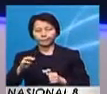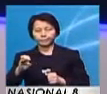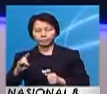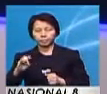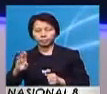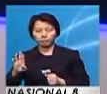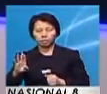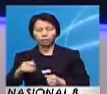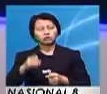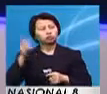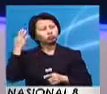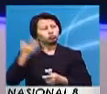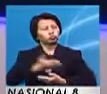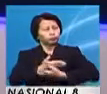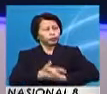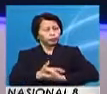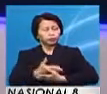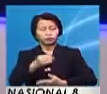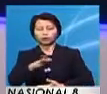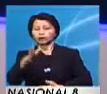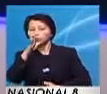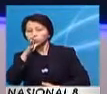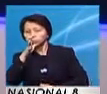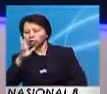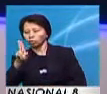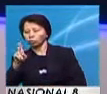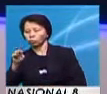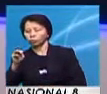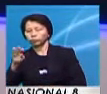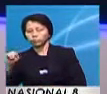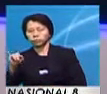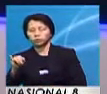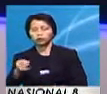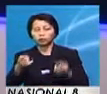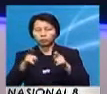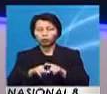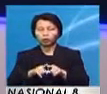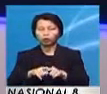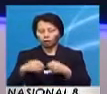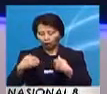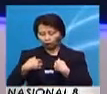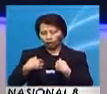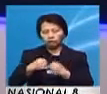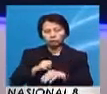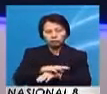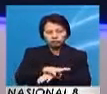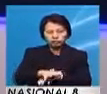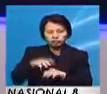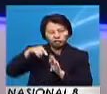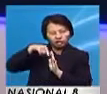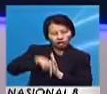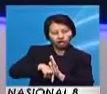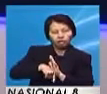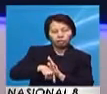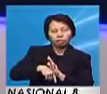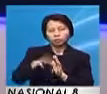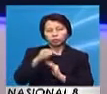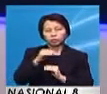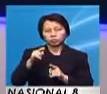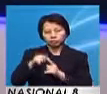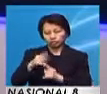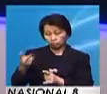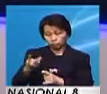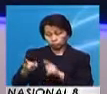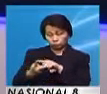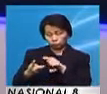yang ketika itu masih bayi dan ibunya Umi Rashidah. Peristiwa itu pastinya meninggalkan kesan yang mendalam. Bukan sahaja kepada